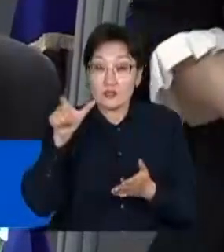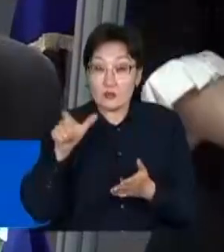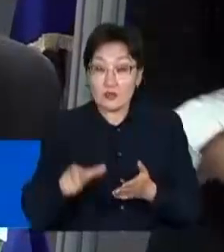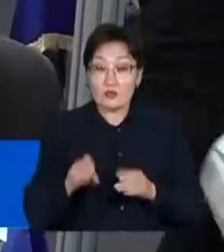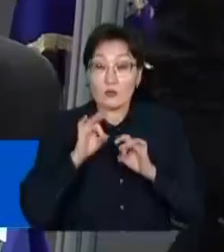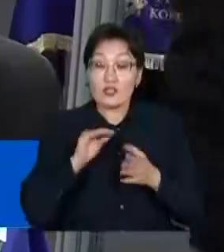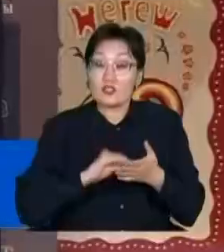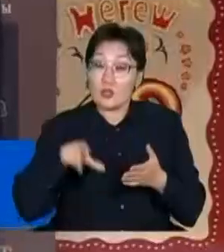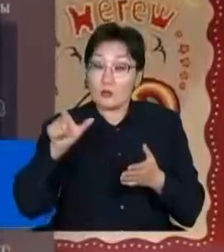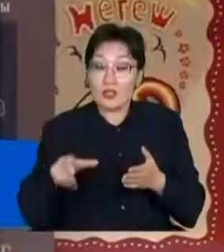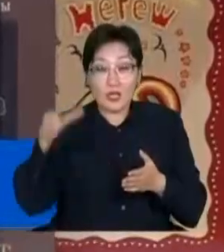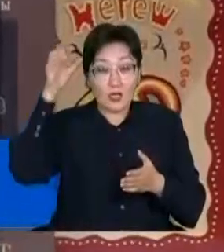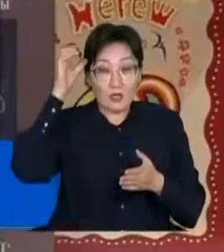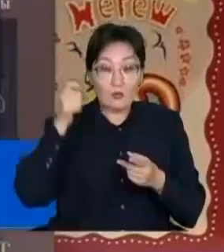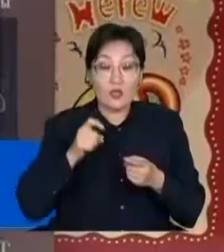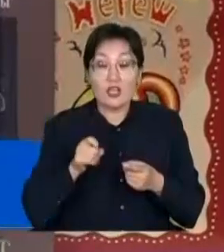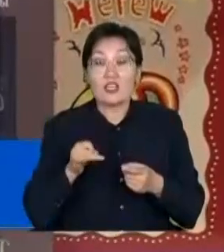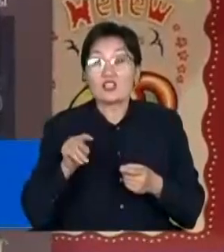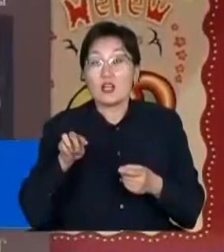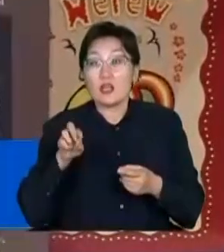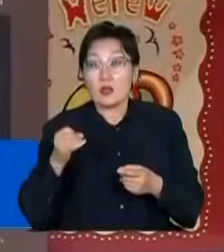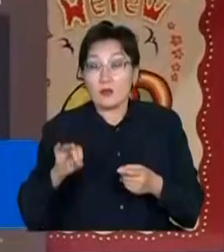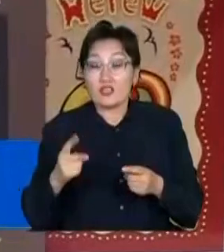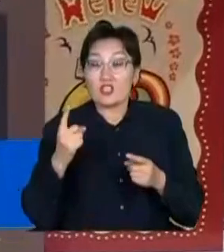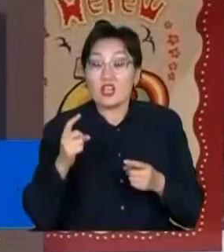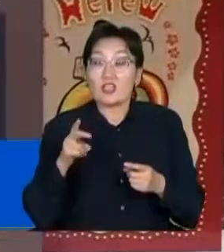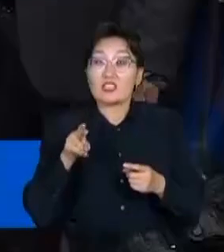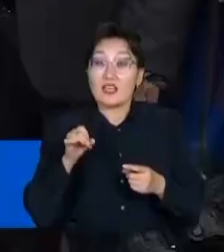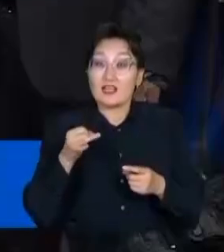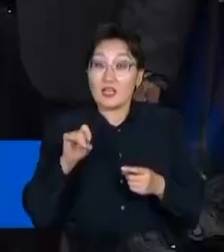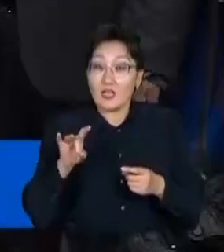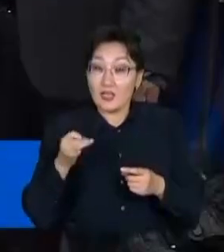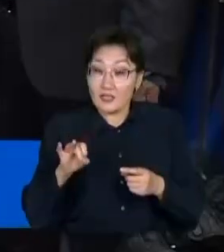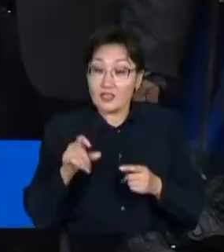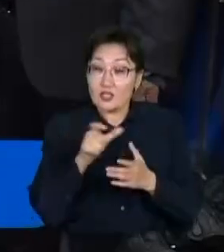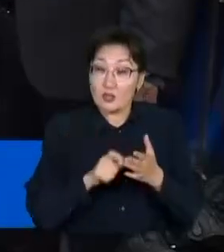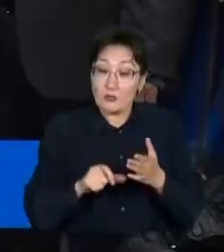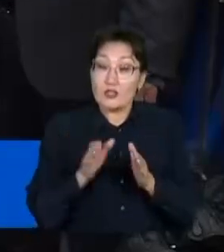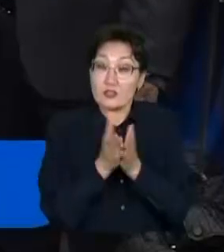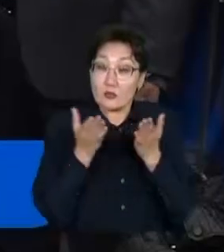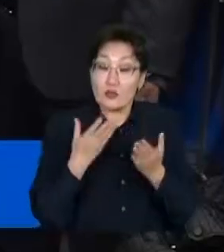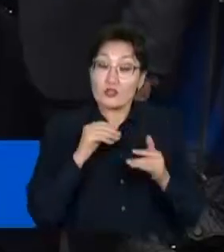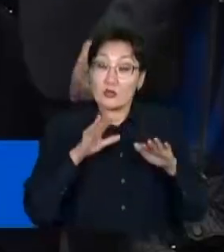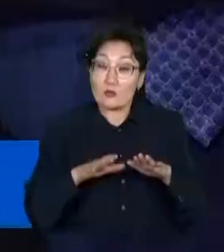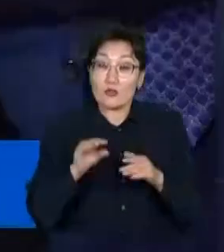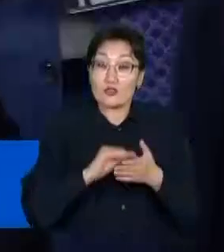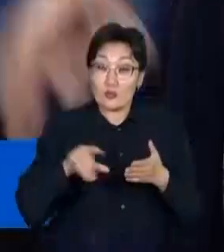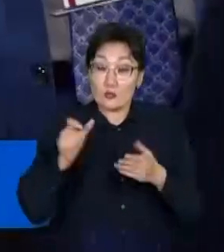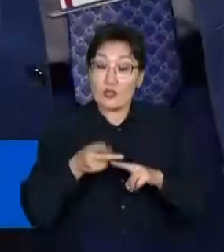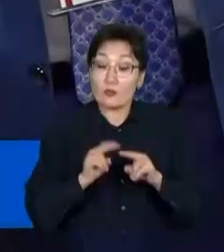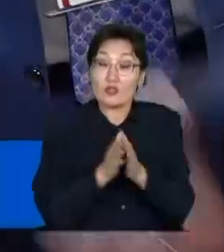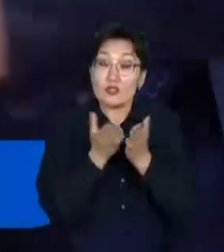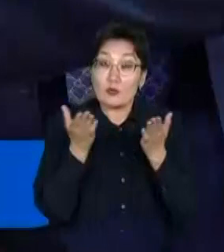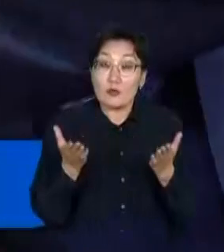белгілі ақын ғалым Жайлыбайдың жалғыз қарағаятты жыр жинағы. Қазақ поэзиясында өзіндік орны бар қаламгердің бұл